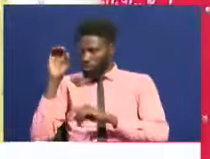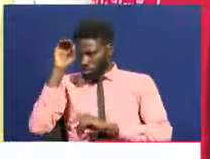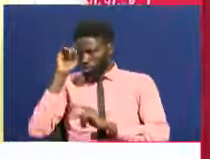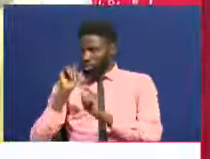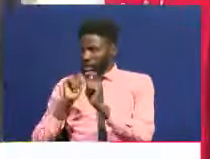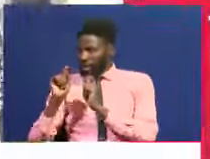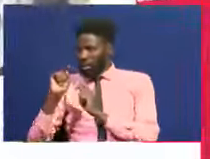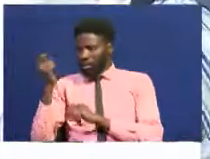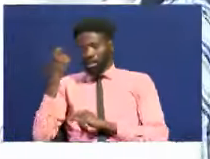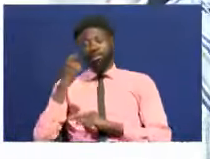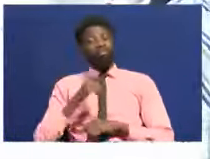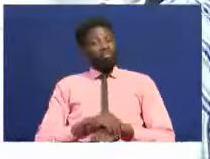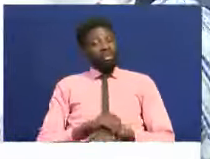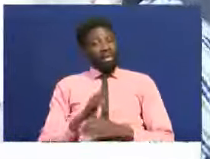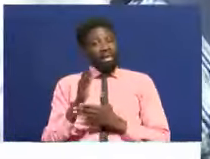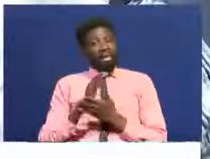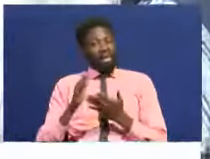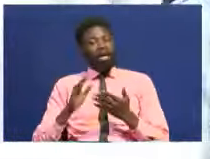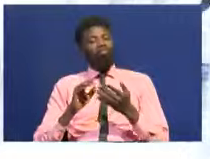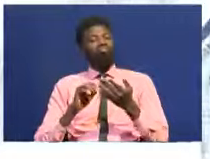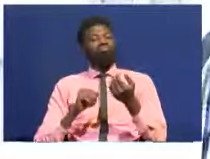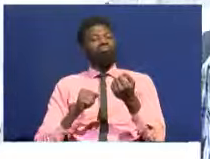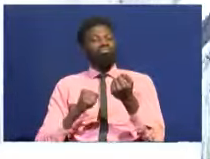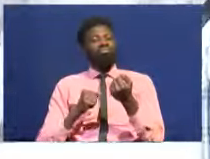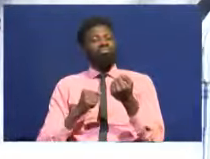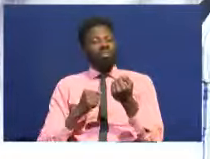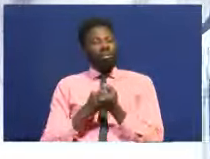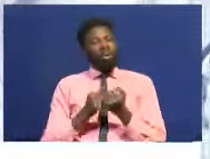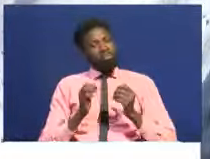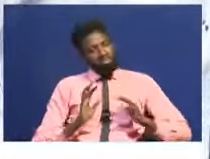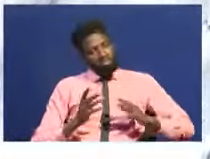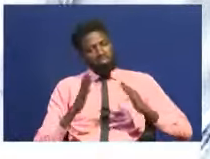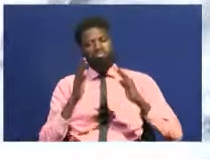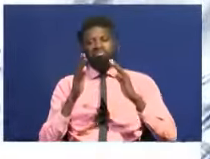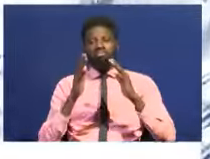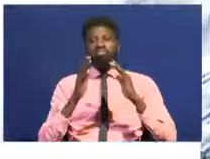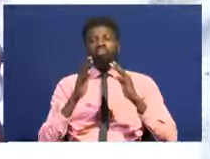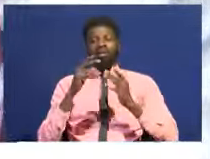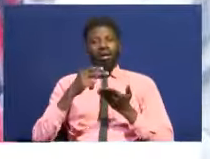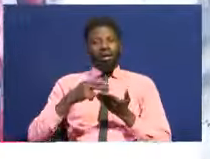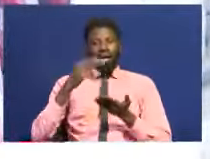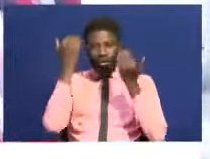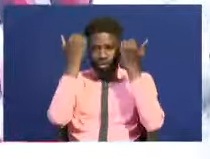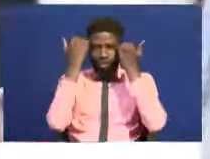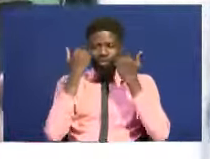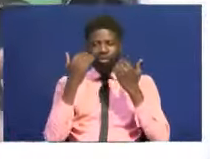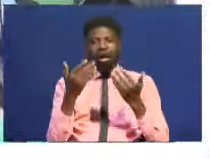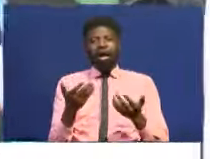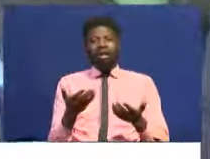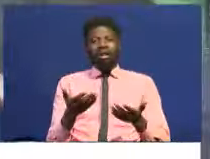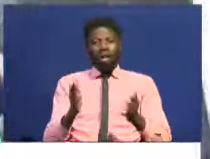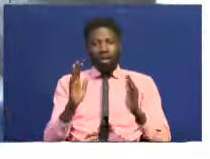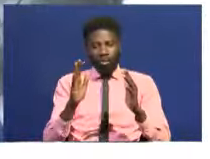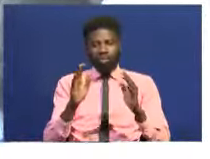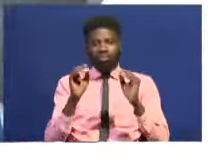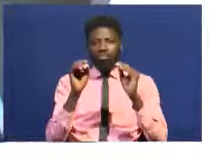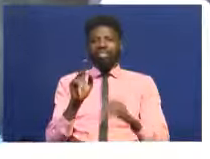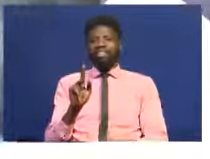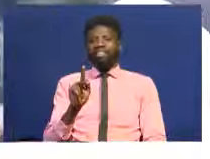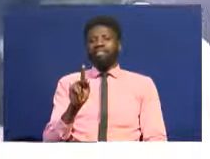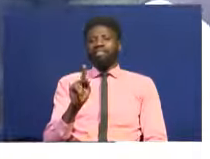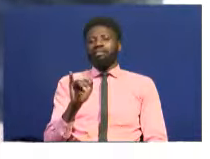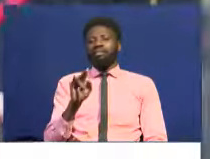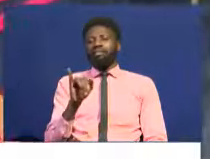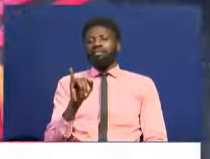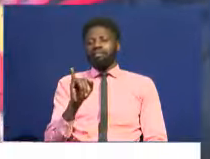ceremony lauded the High Court's move to lift the conservatory orders barring the swearing-in of Kindiki. Tumefanya vizuri koti kwa